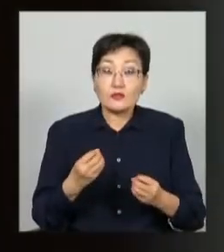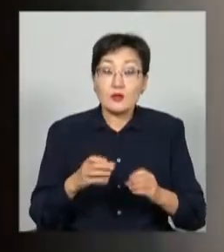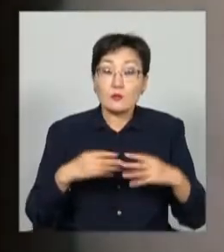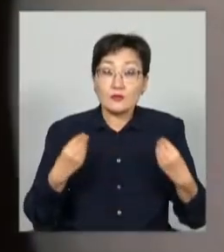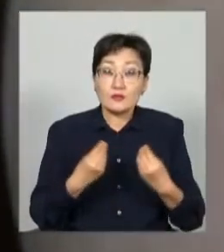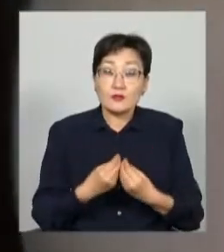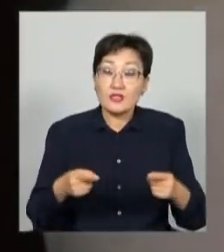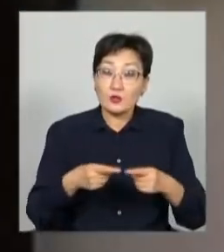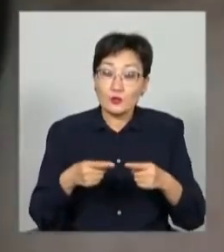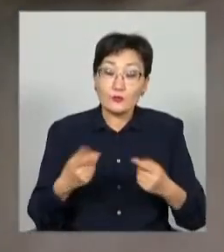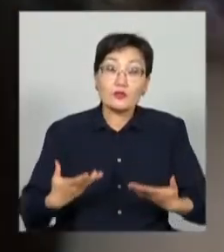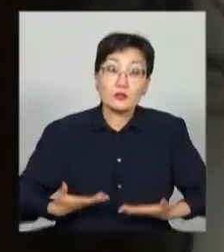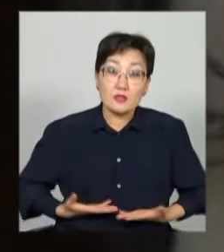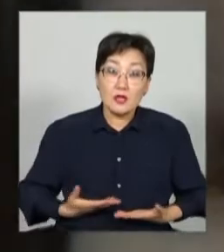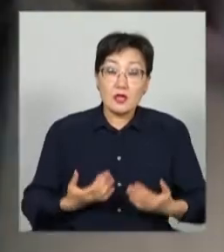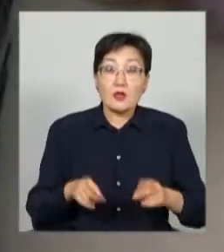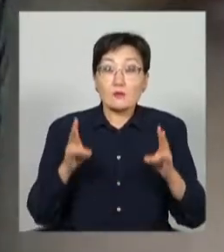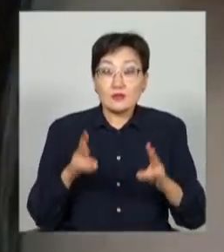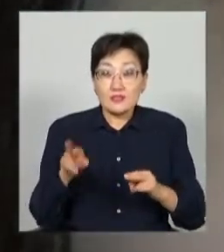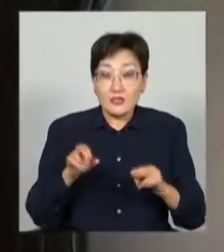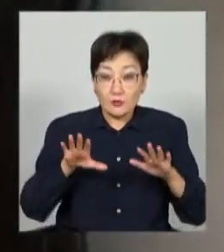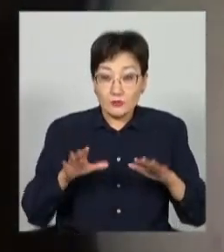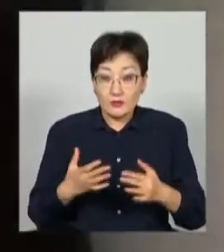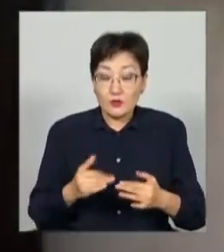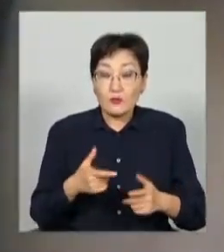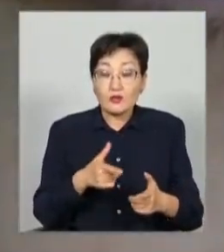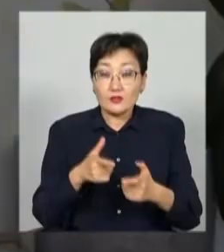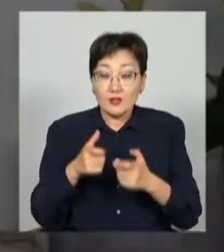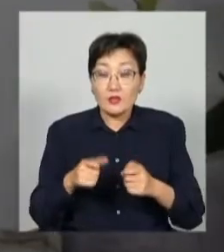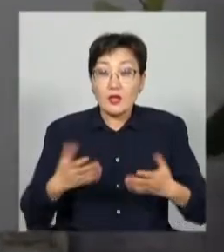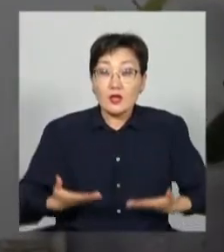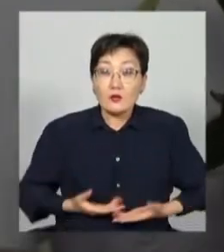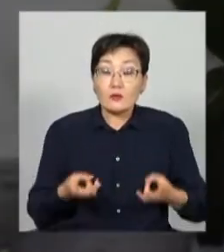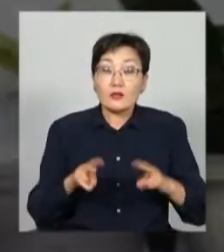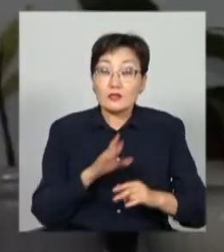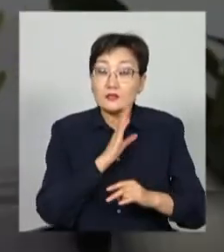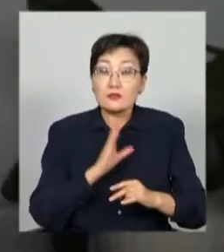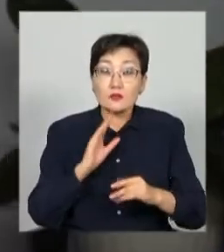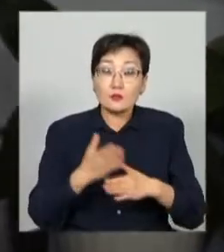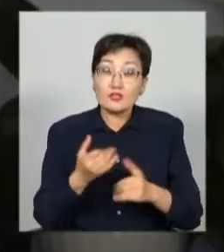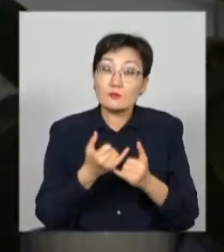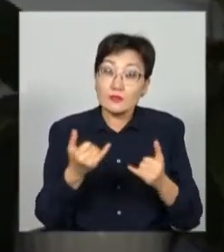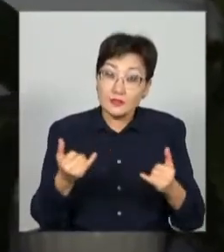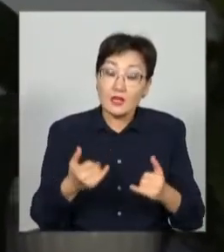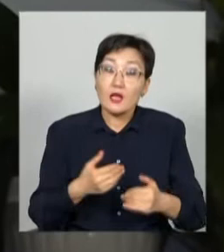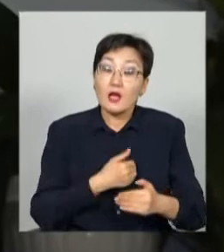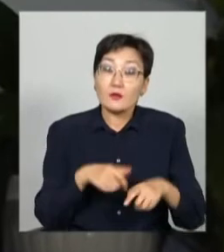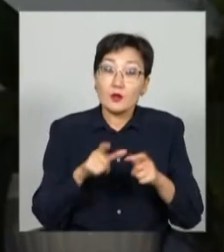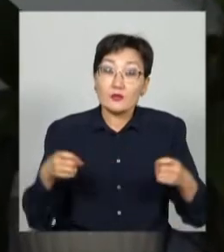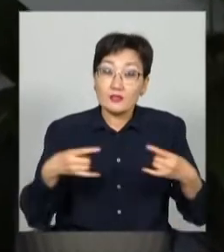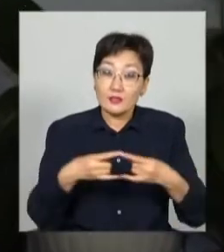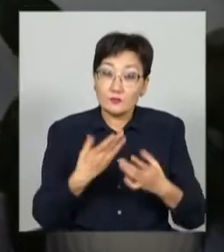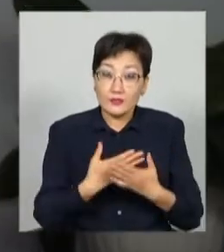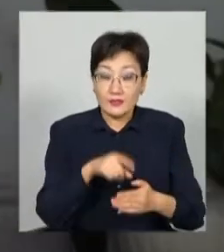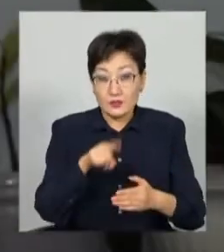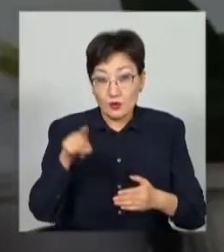отбасы жалдамалы пәтерде тұрады екен. Қасіретті қаңтар оқиғасында оққа ұшып аман қалған жанға қол ұшын созып көмектесемін деушілер экранда